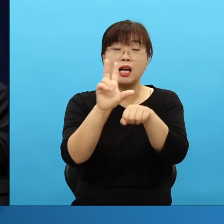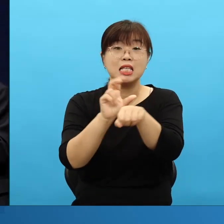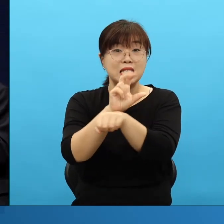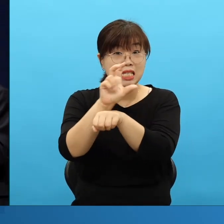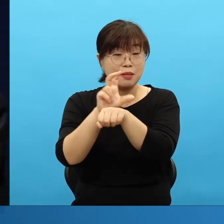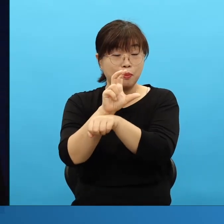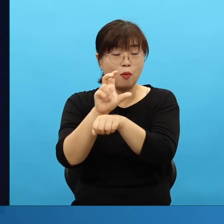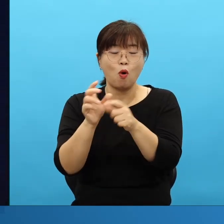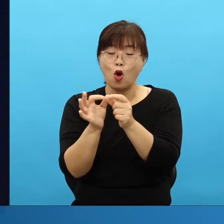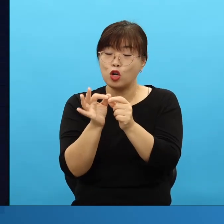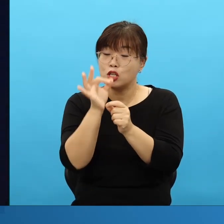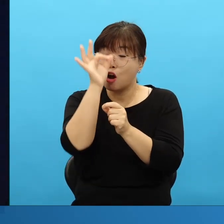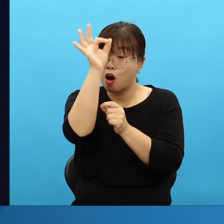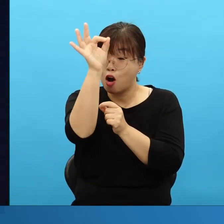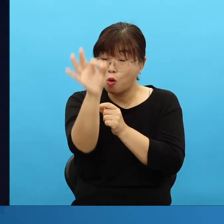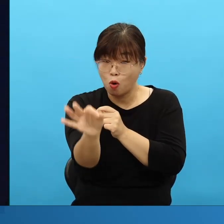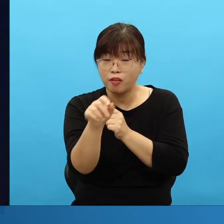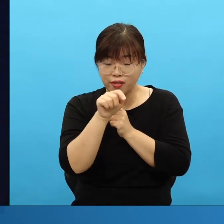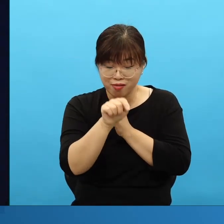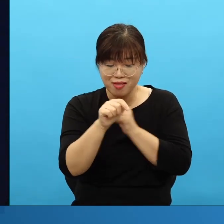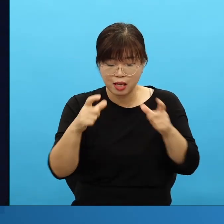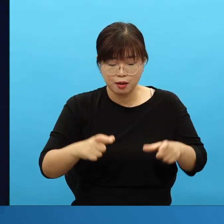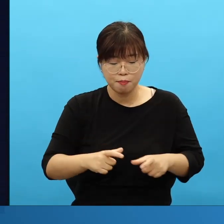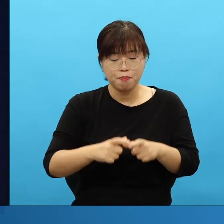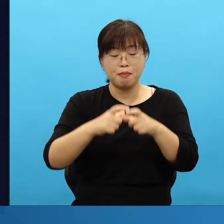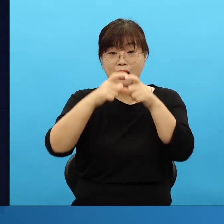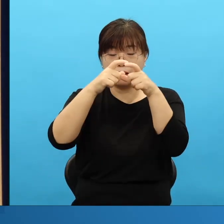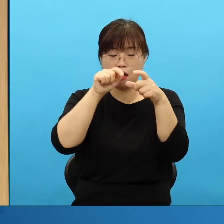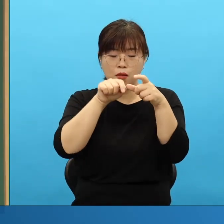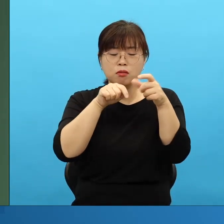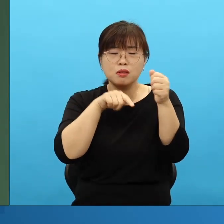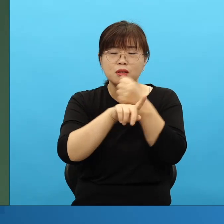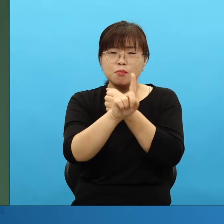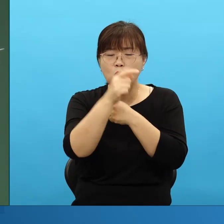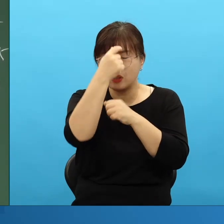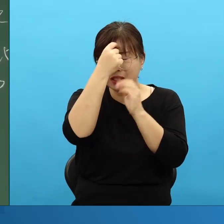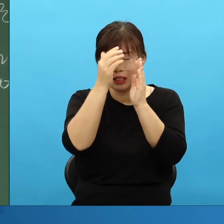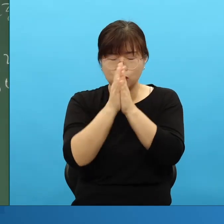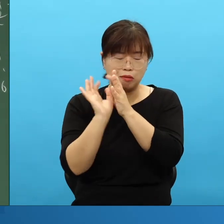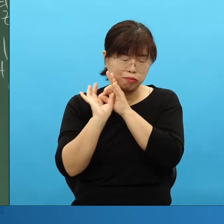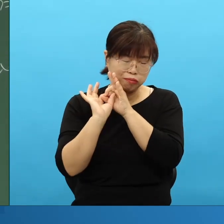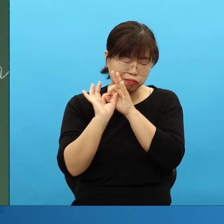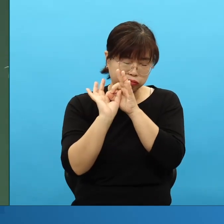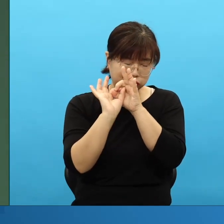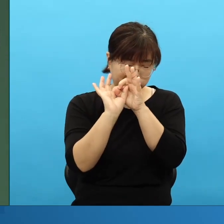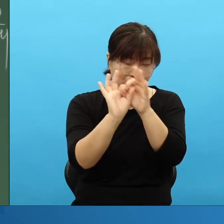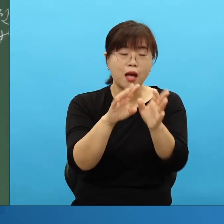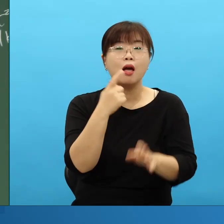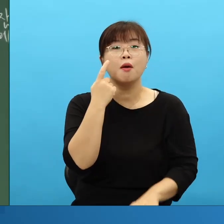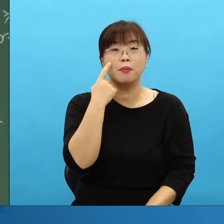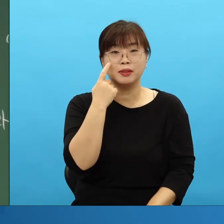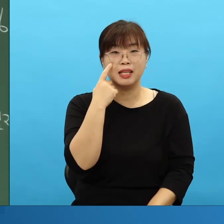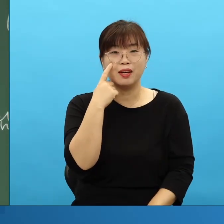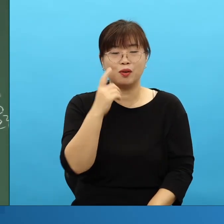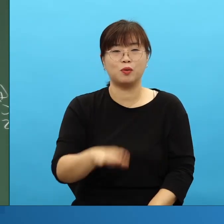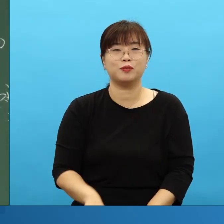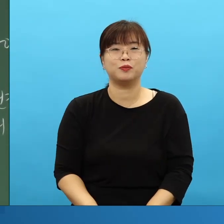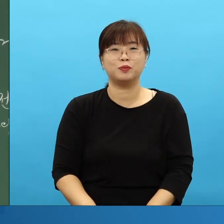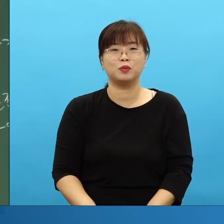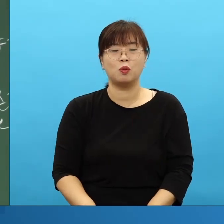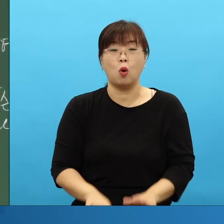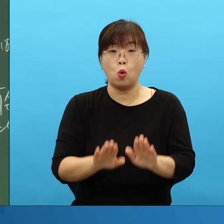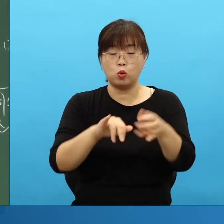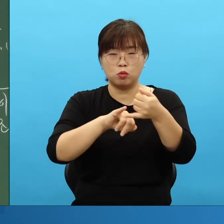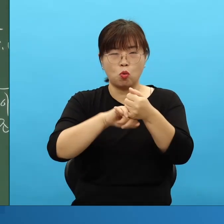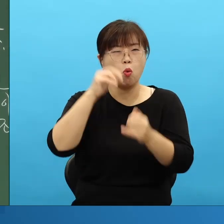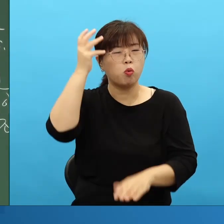You just now need to make the partisan of prayer of 24, 25, and eternity. 예, 오늘 언약으로 잡으셔야 됩니다. May you hold on to this as your covenant today.